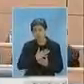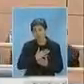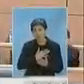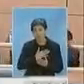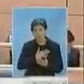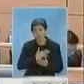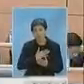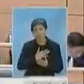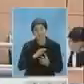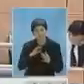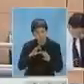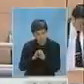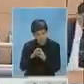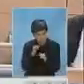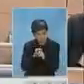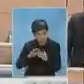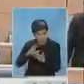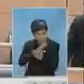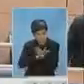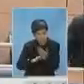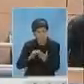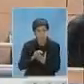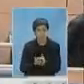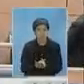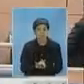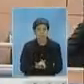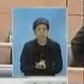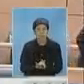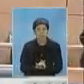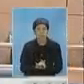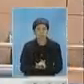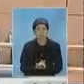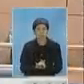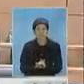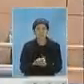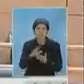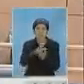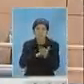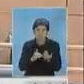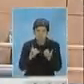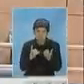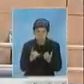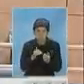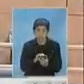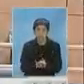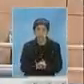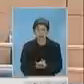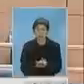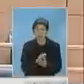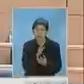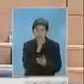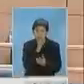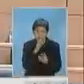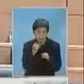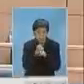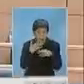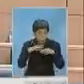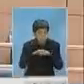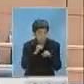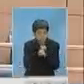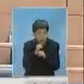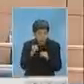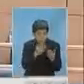ยืนข้างผลประโยชน์ของประเทศว่าบ้านเมืองนี้ถ้าไม่มีการปรอง